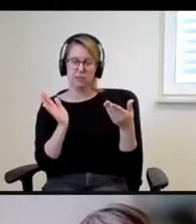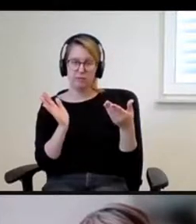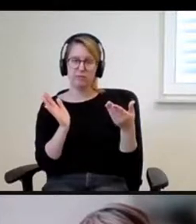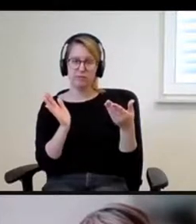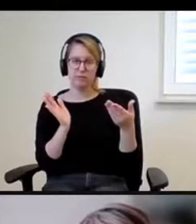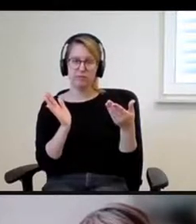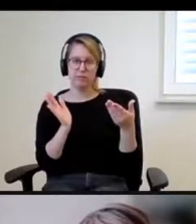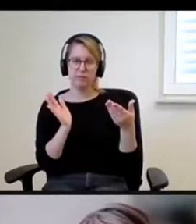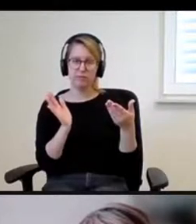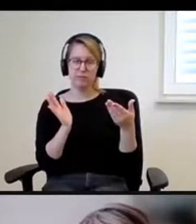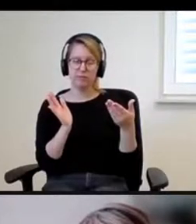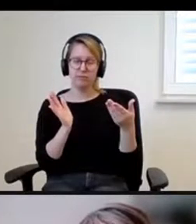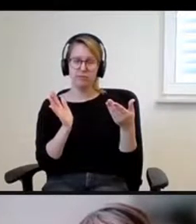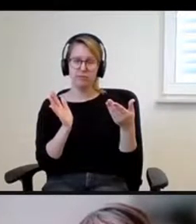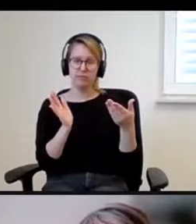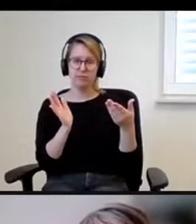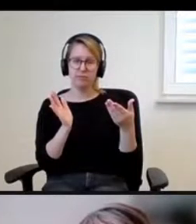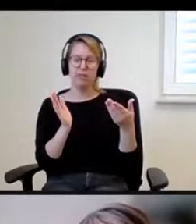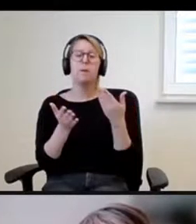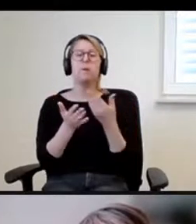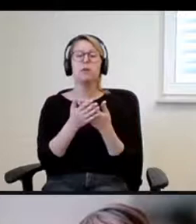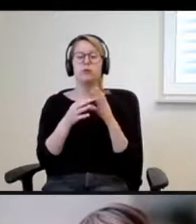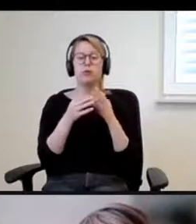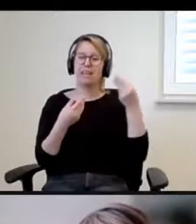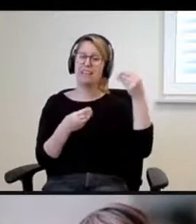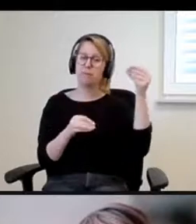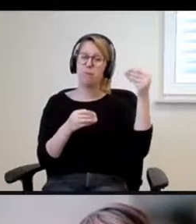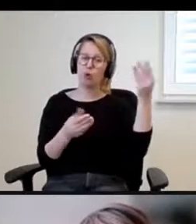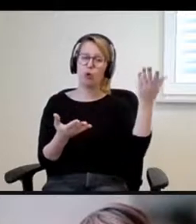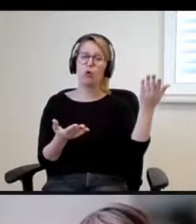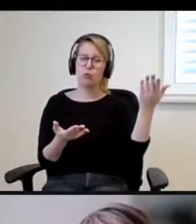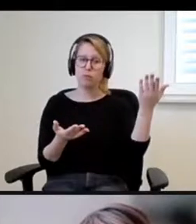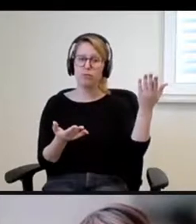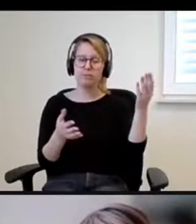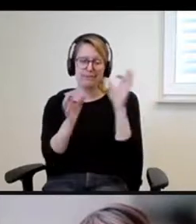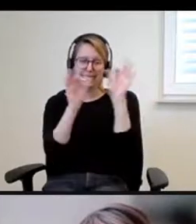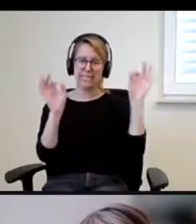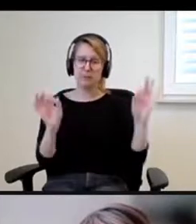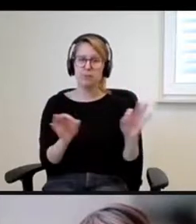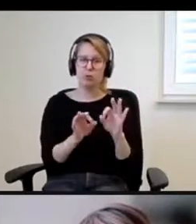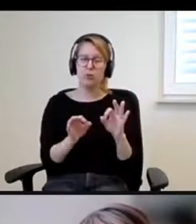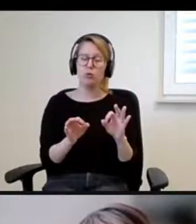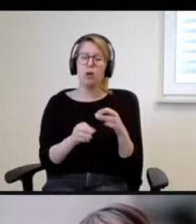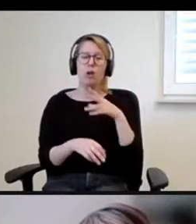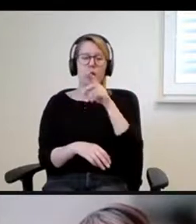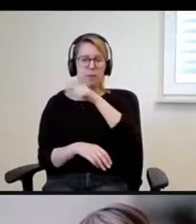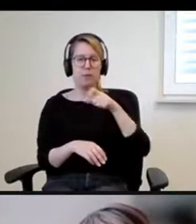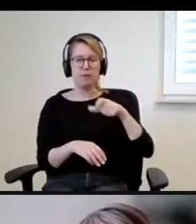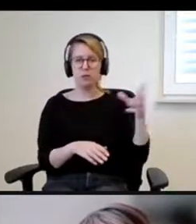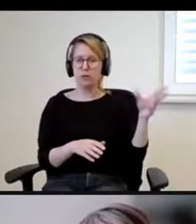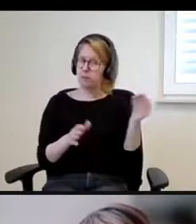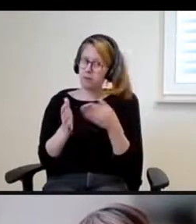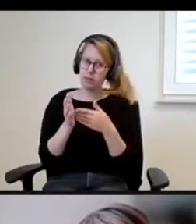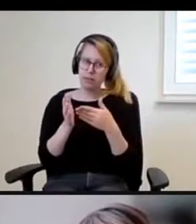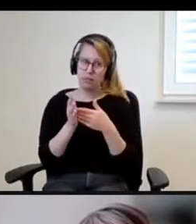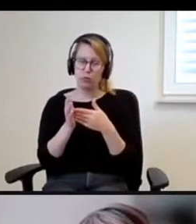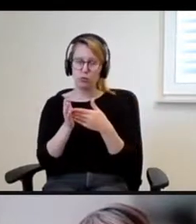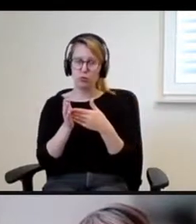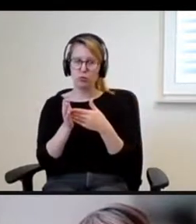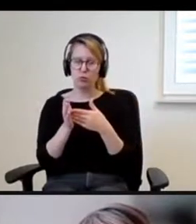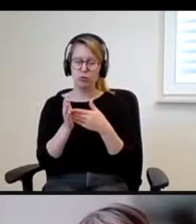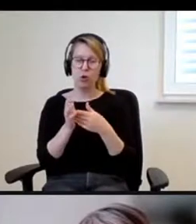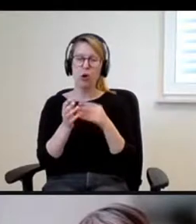de diplôme, les personnes en situation de handicap ont plus de difficultés à accéder à un diplôme. Donc on a déjà